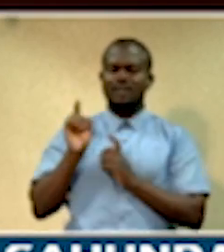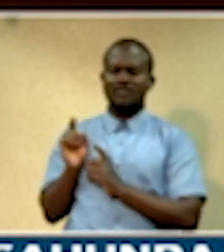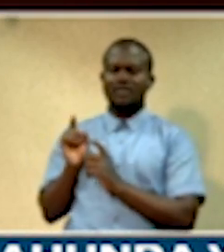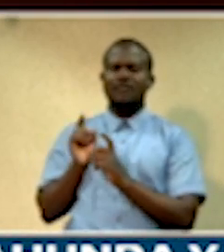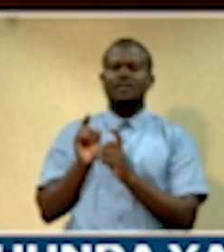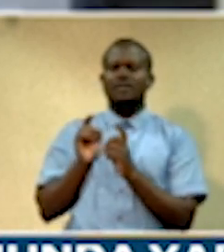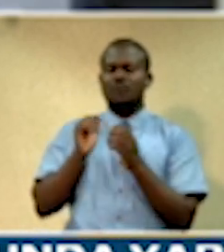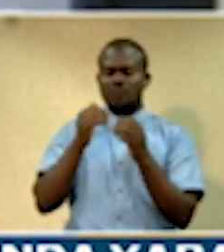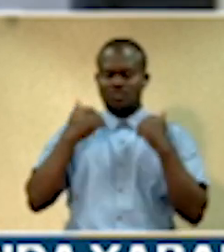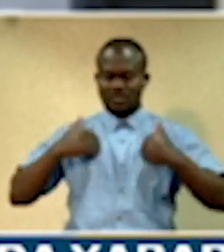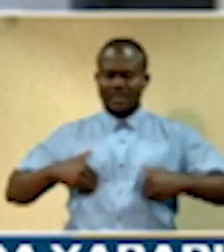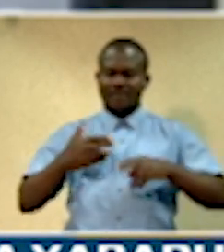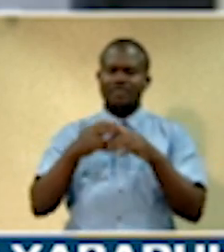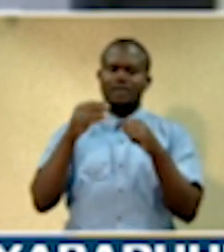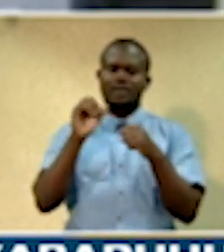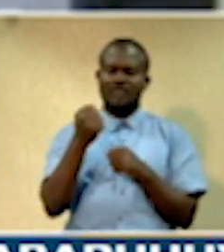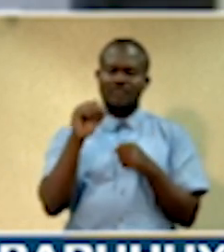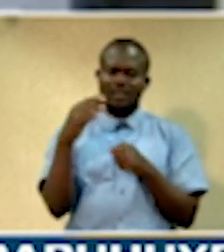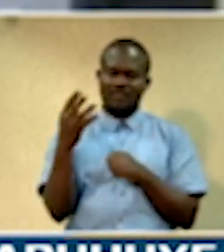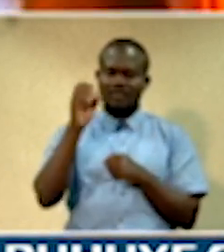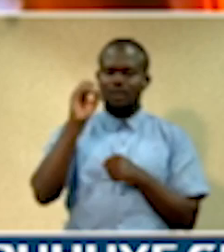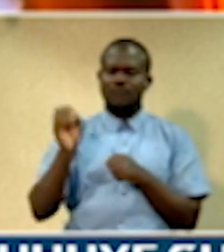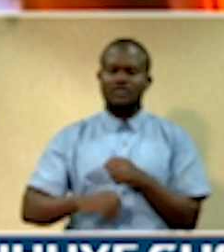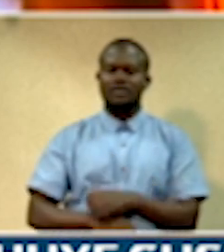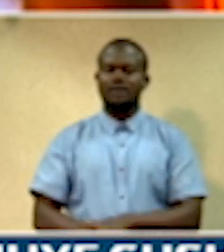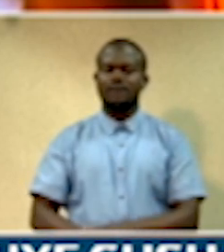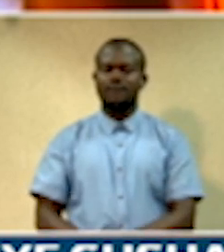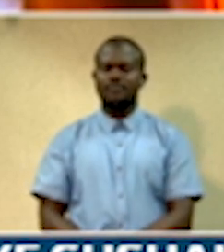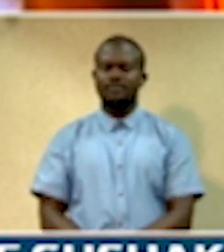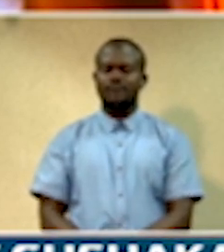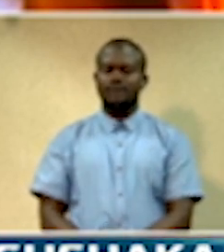b'umubiri ku kigero cya 54%. Fiston Felix Abineza, i Kigali.